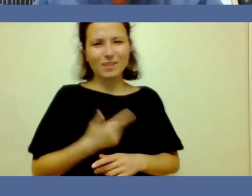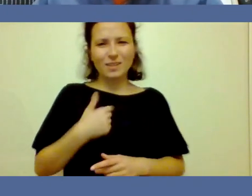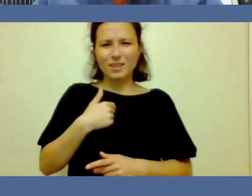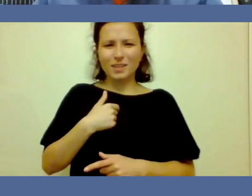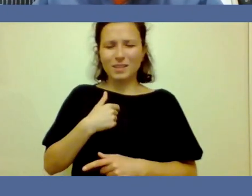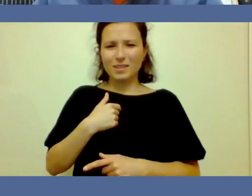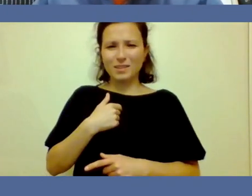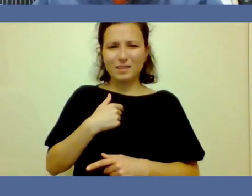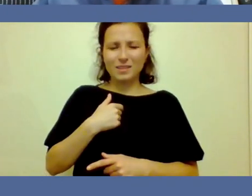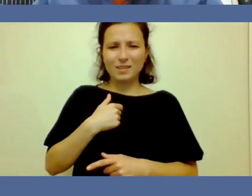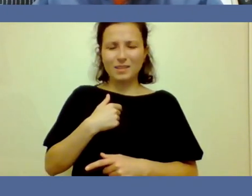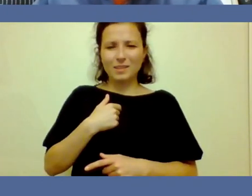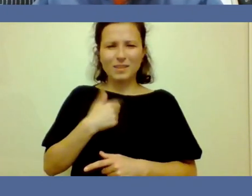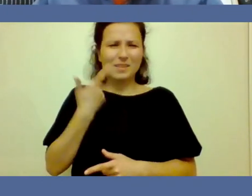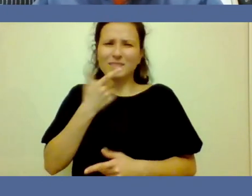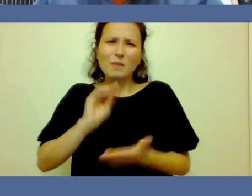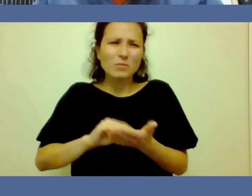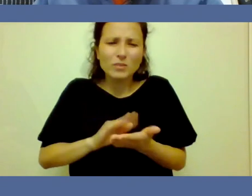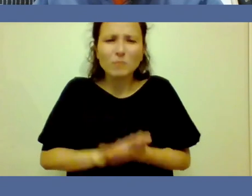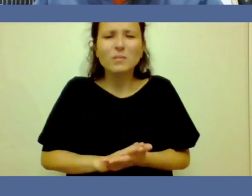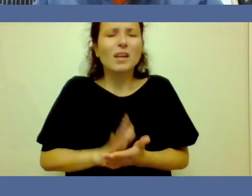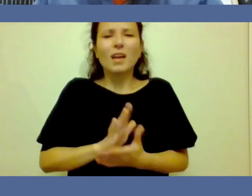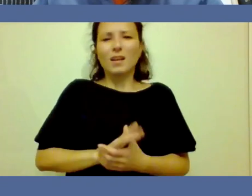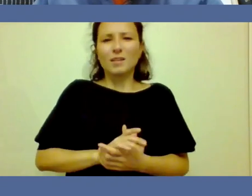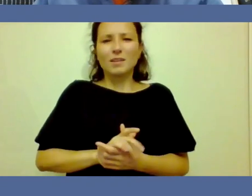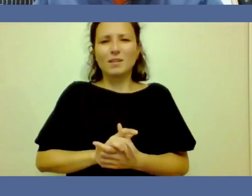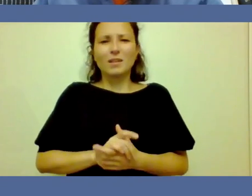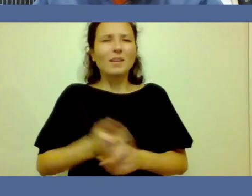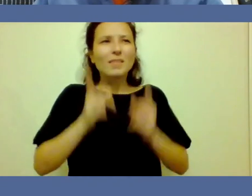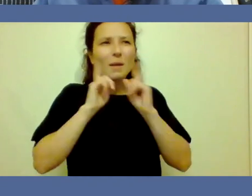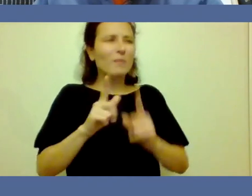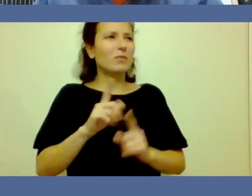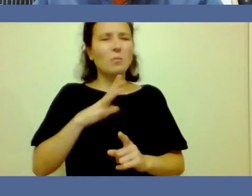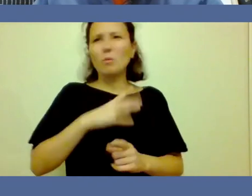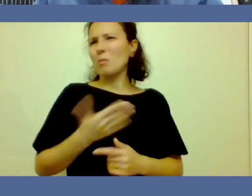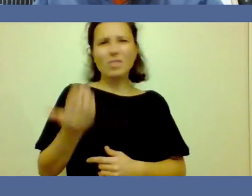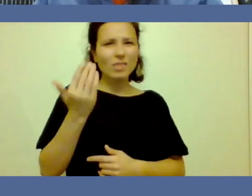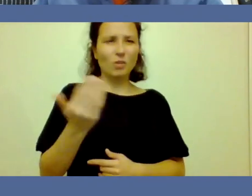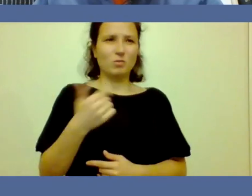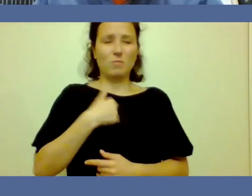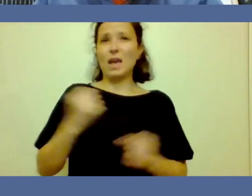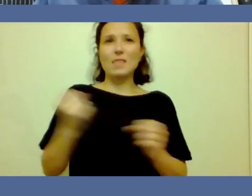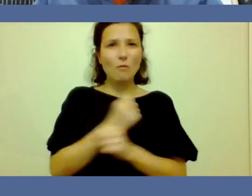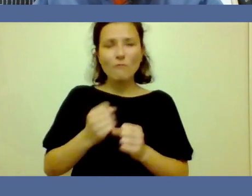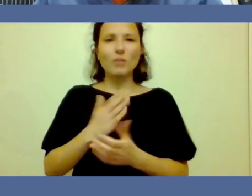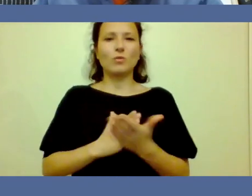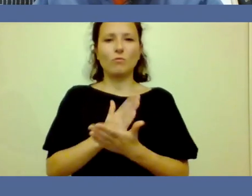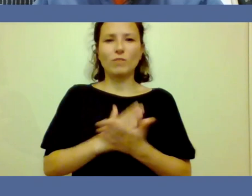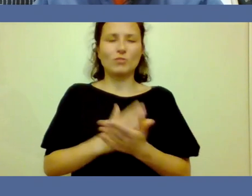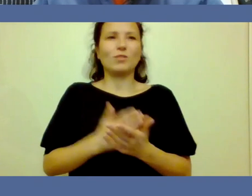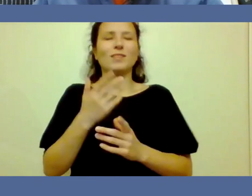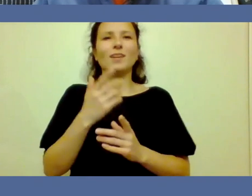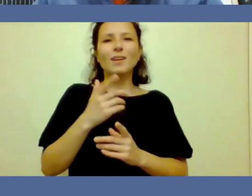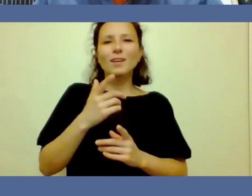się, naprawdę byłoby to chyba niegodne, gdybym na poważnie uwierzyła w jakiś taki rodzaj komplementu, który